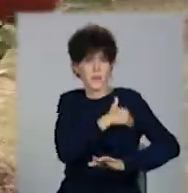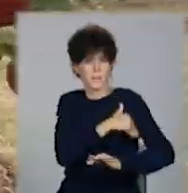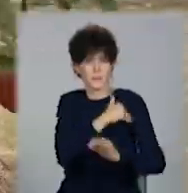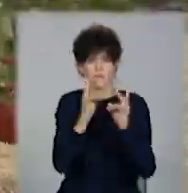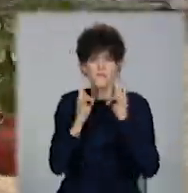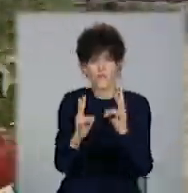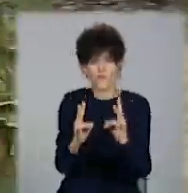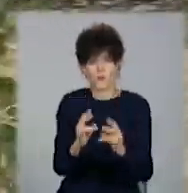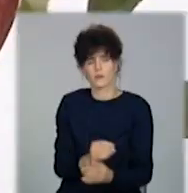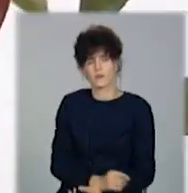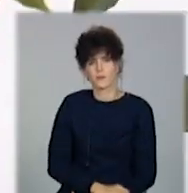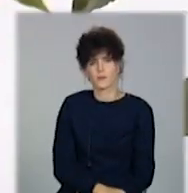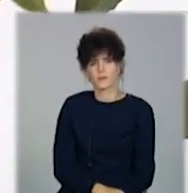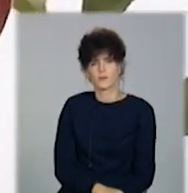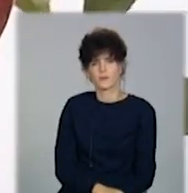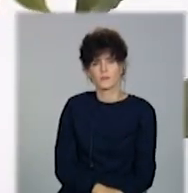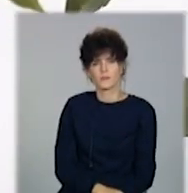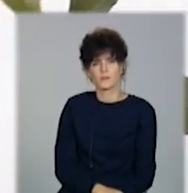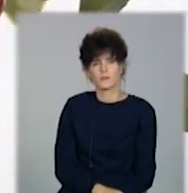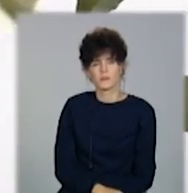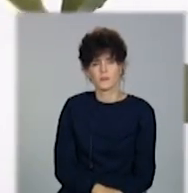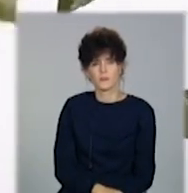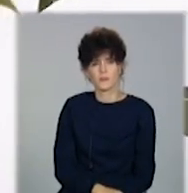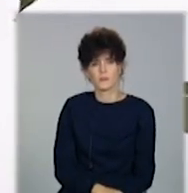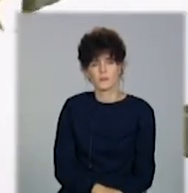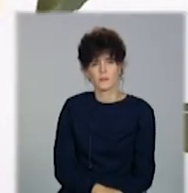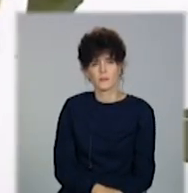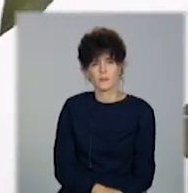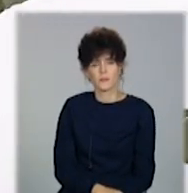квітнику. Ксенія Середа, Сергій Ведмідь, телеканал Донбас.